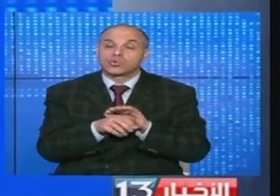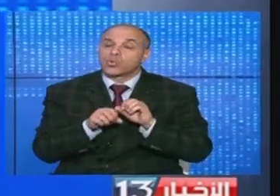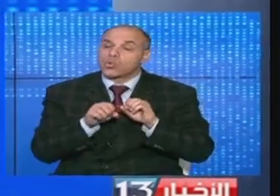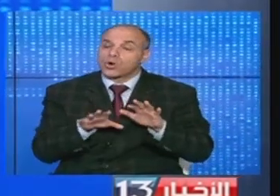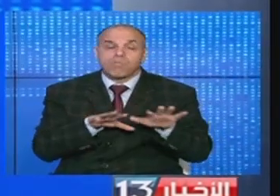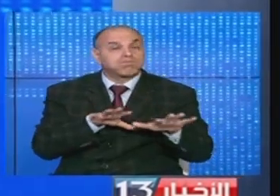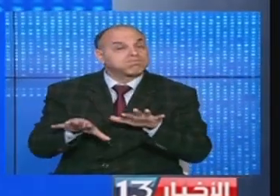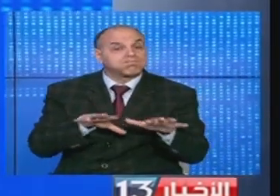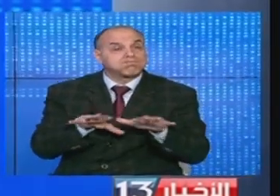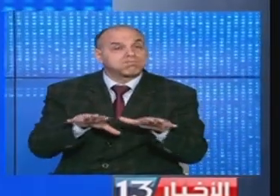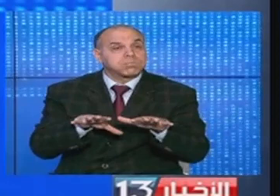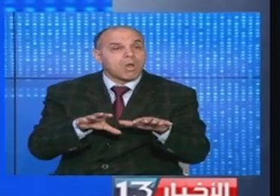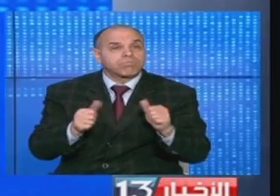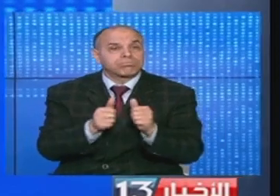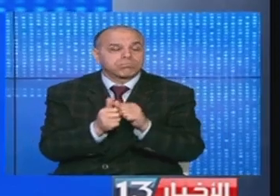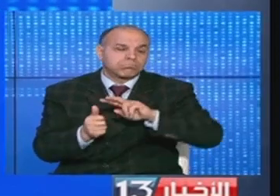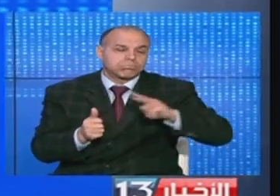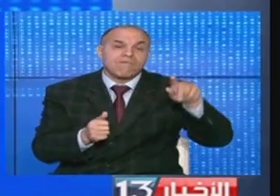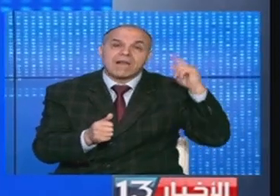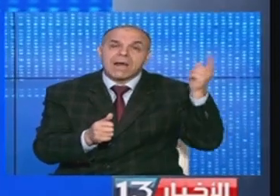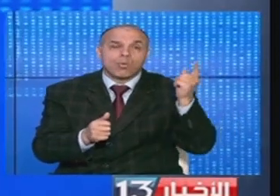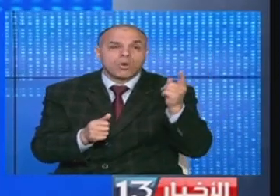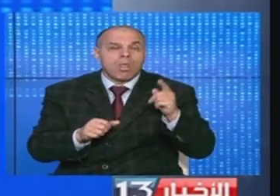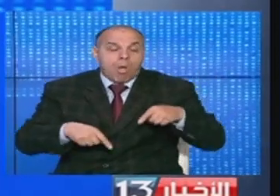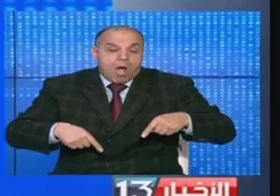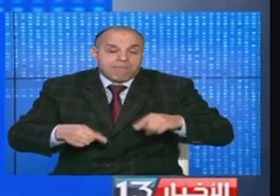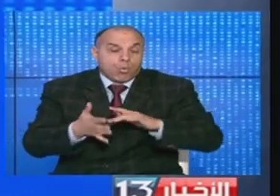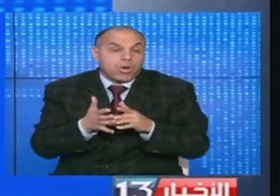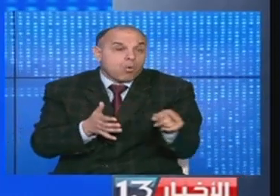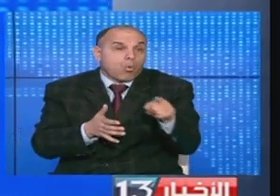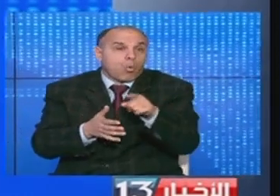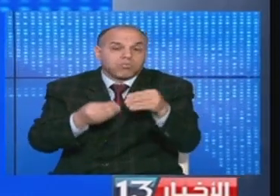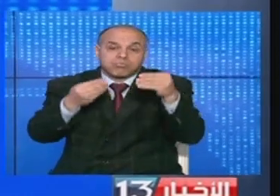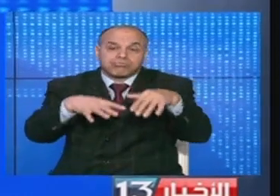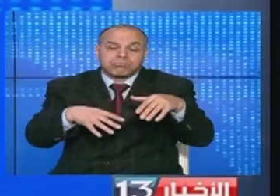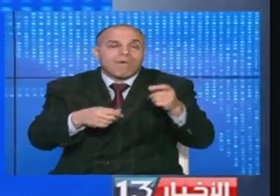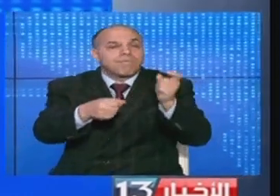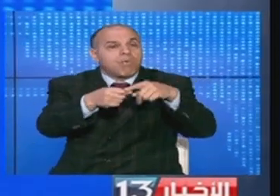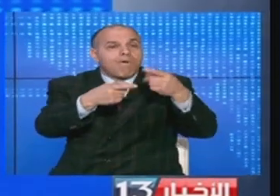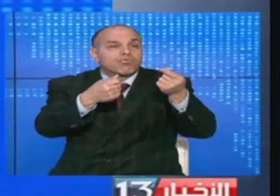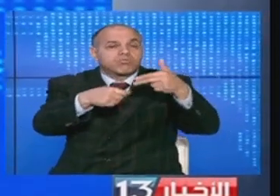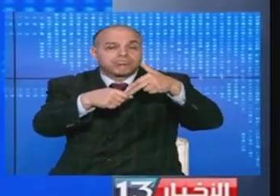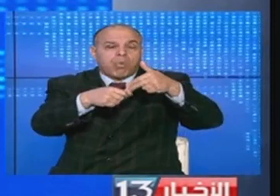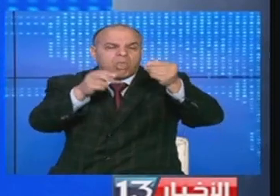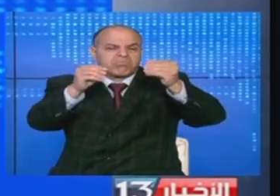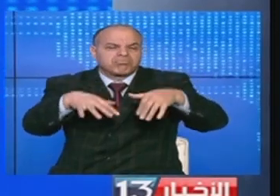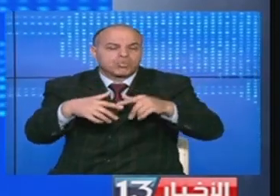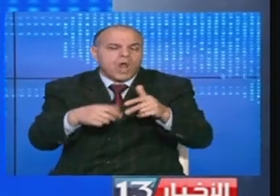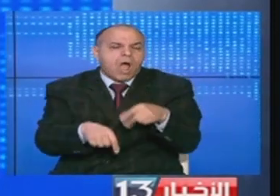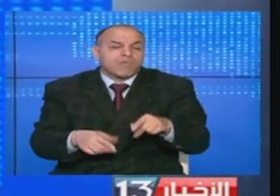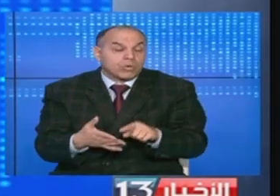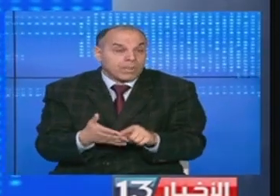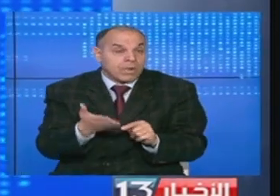والاجراءات التي صاحبته مختلفه دول في حاله من الذعر وادى الى انهيار في الاسهم واسعار النفط وسط تنامي المخاوف